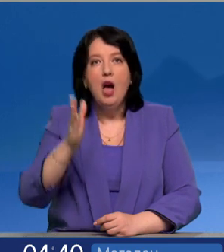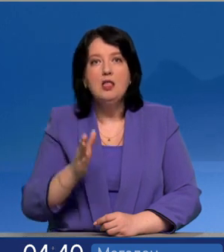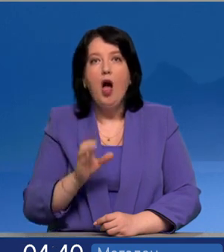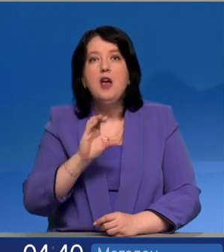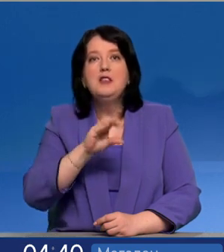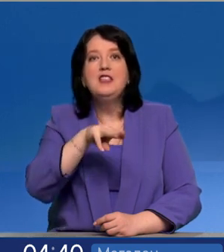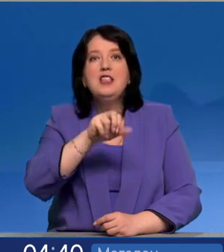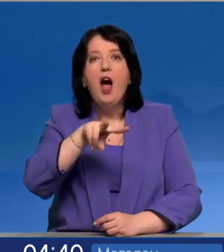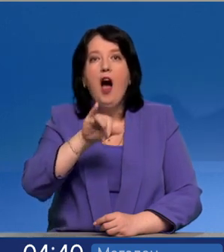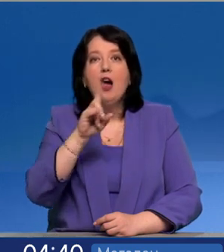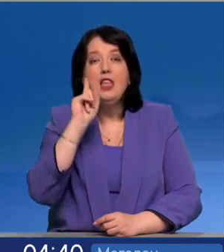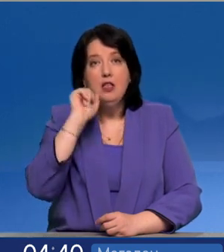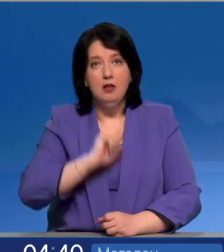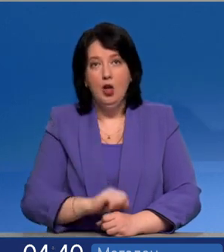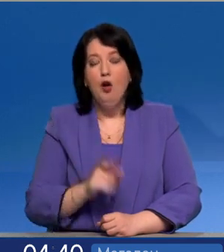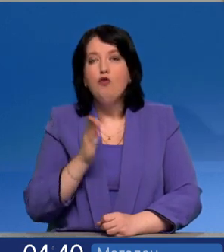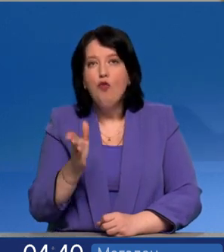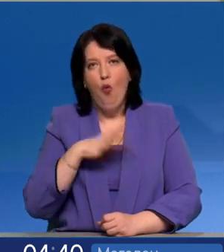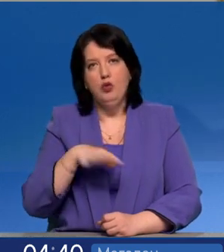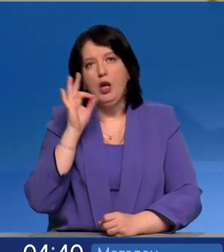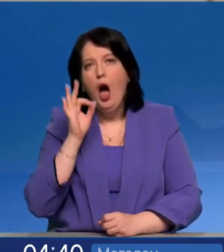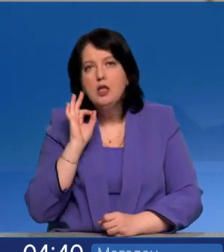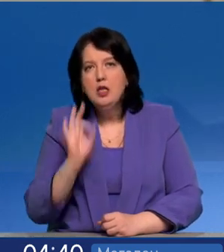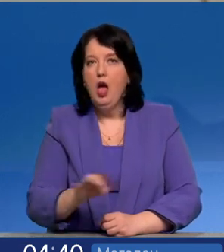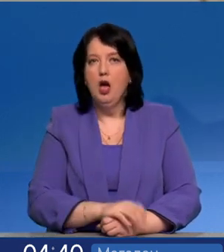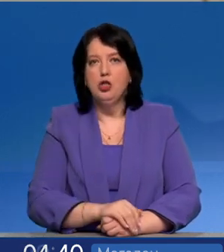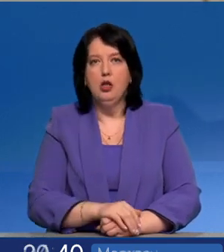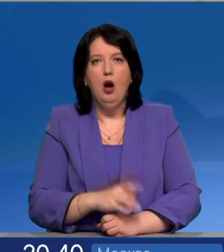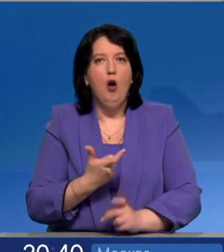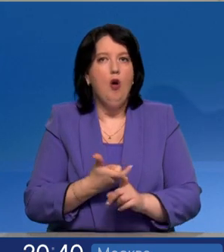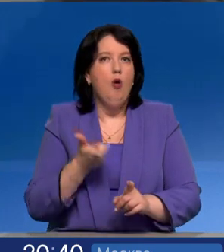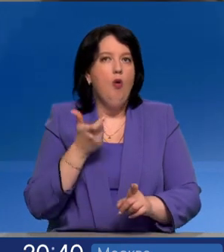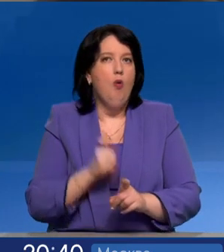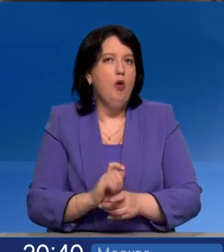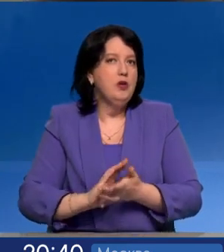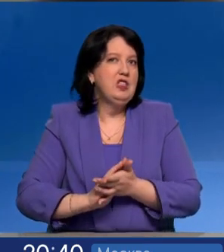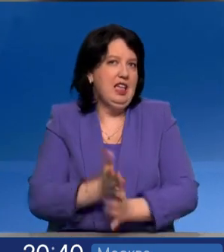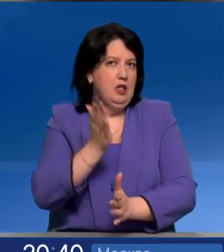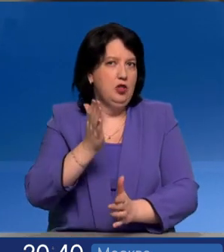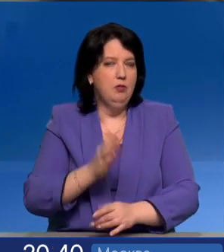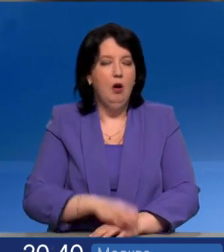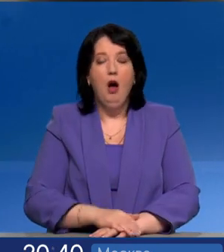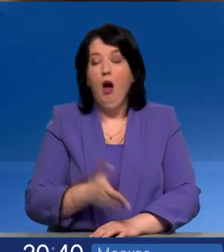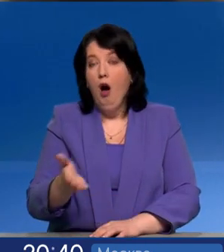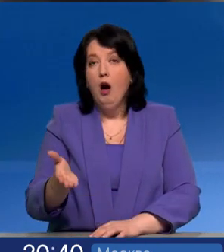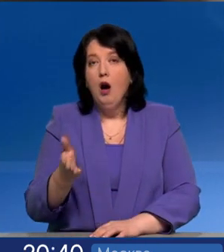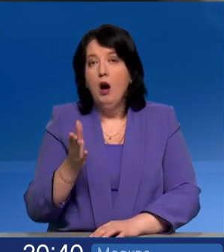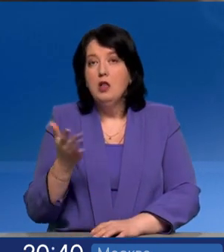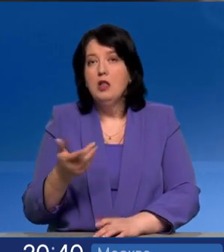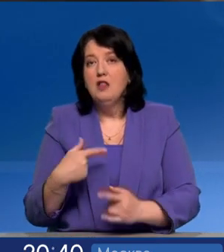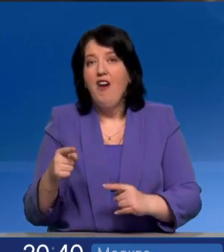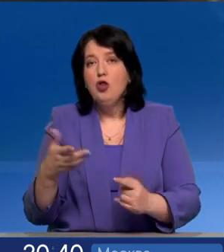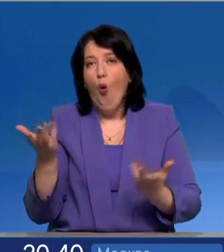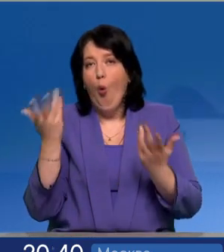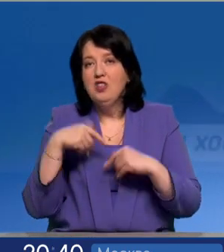Это Сталин, конечно. Господи. Какой кринж. Еще одно твое увлечение. Кем был